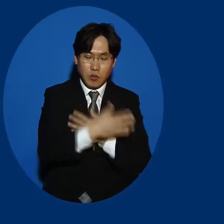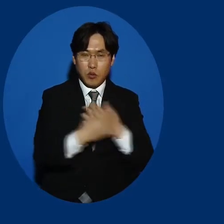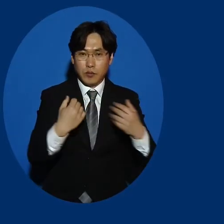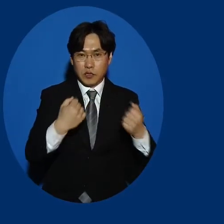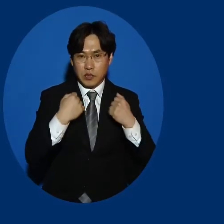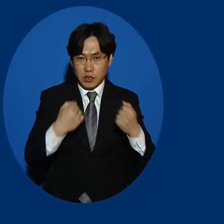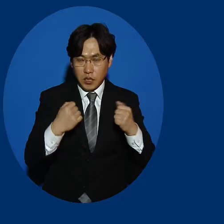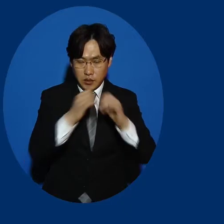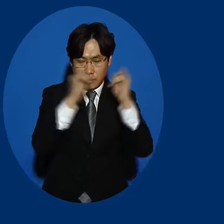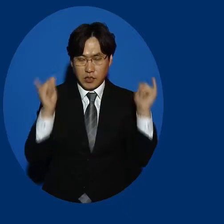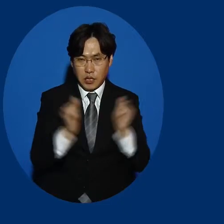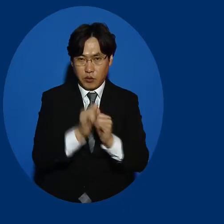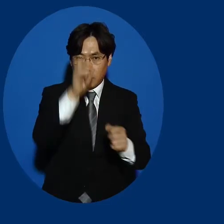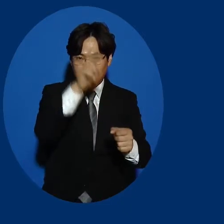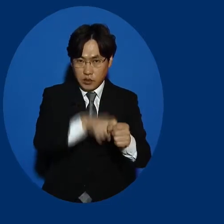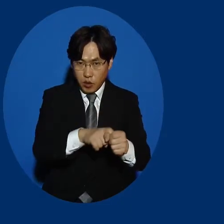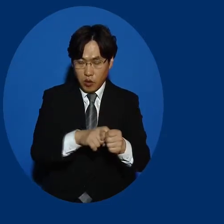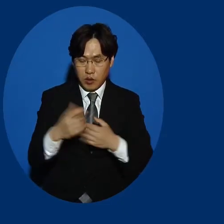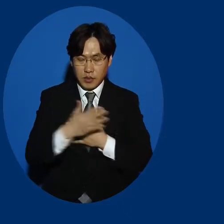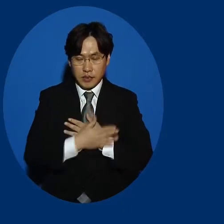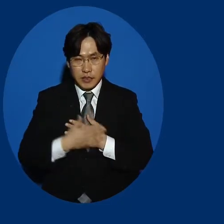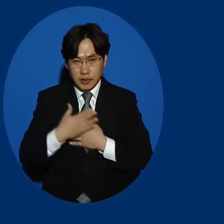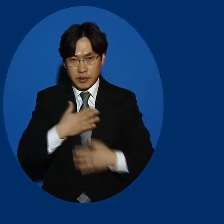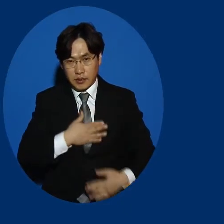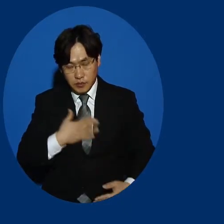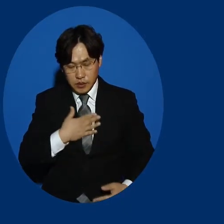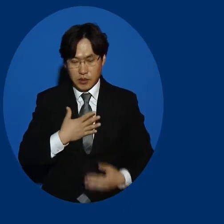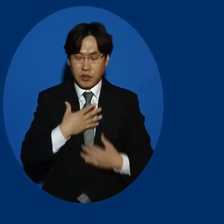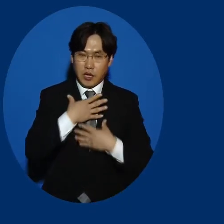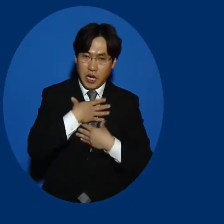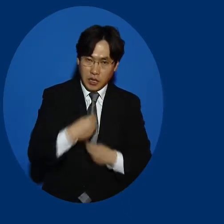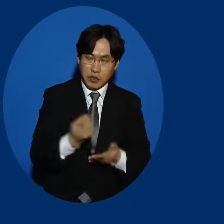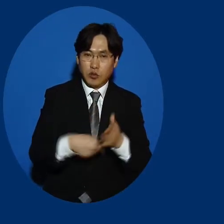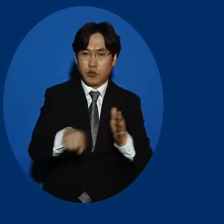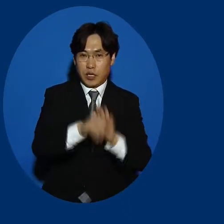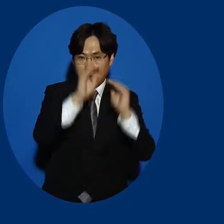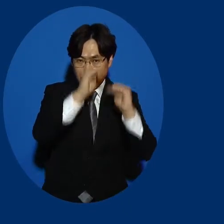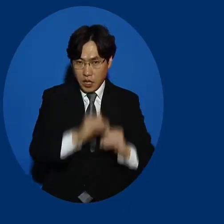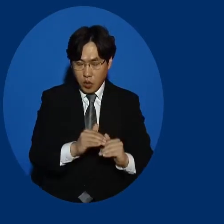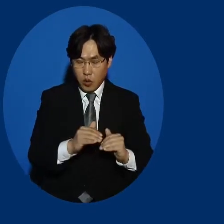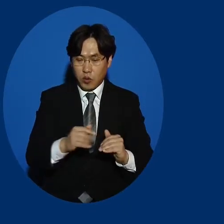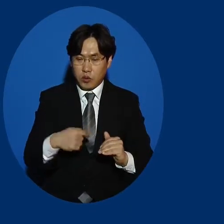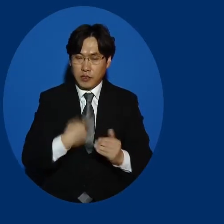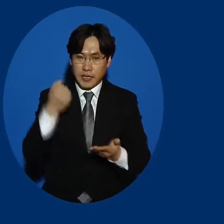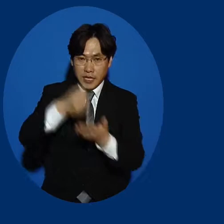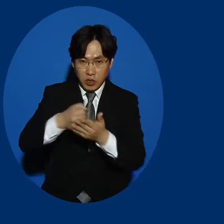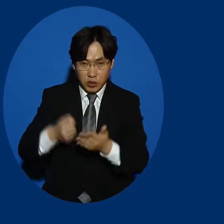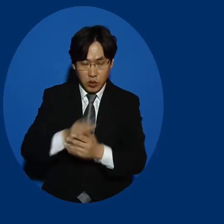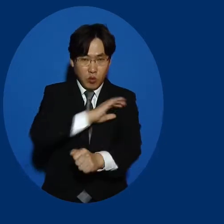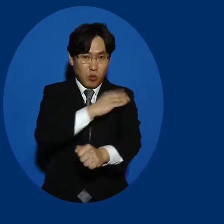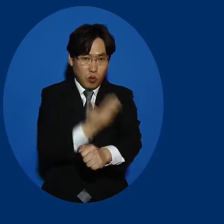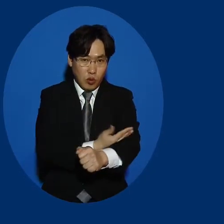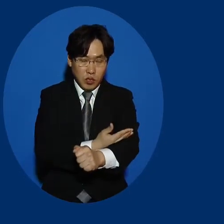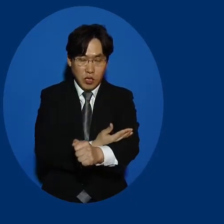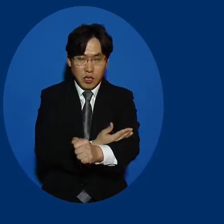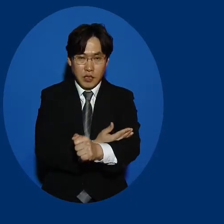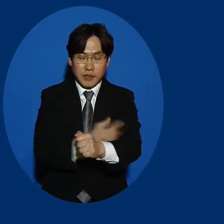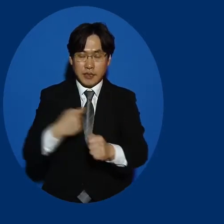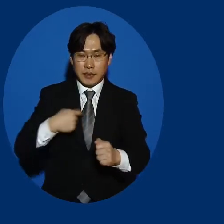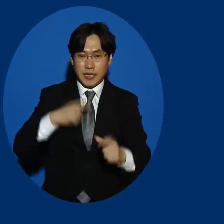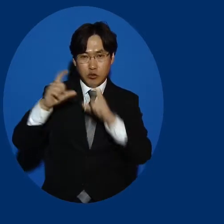신체적, 사회적, 심리적 안정을 위한 내용 및 자기 결정과 자기